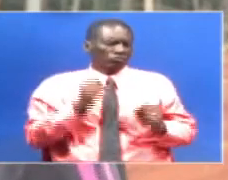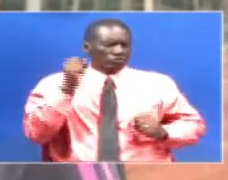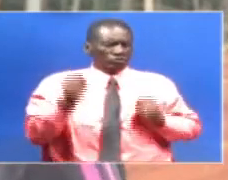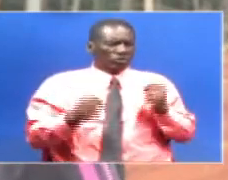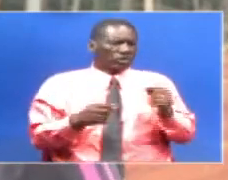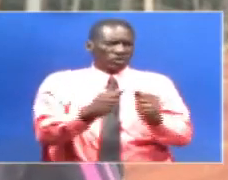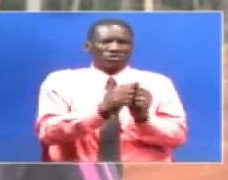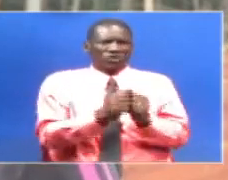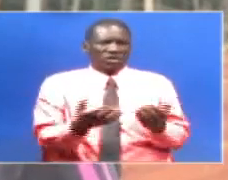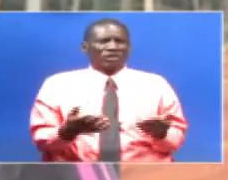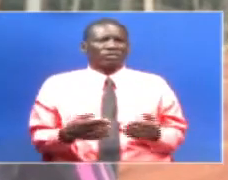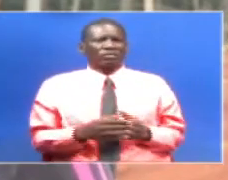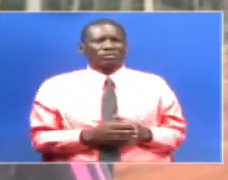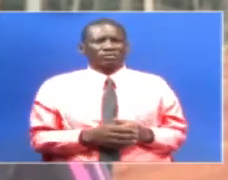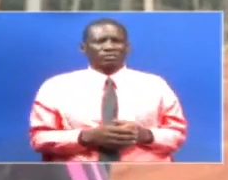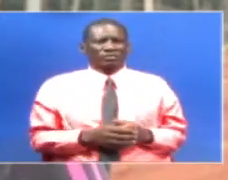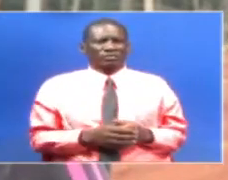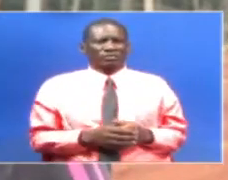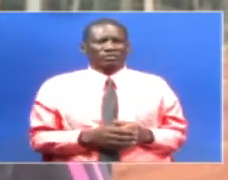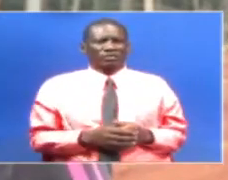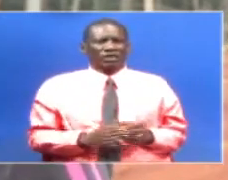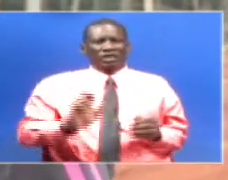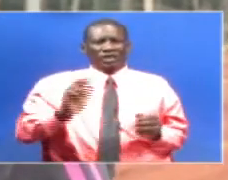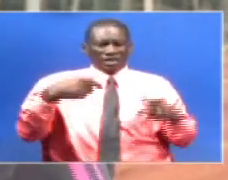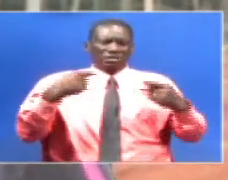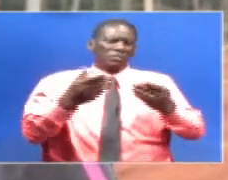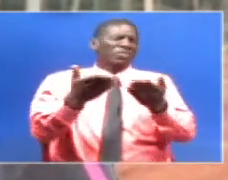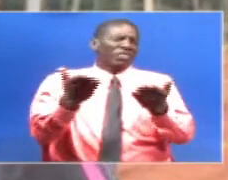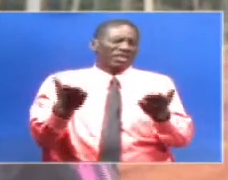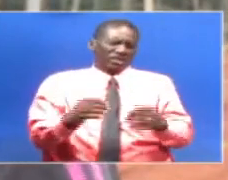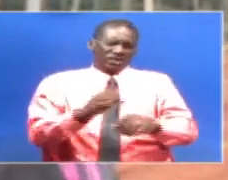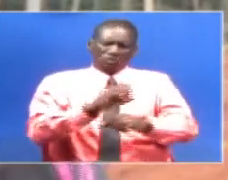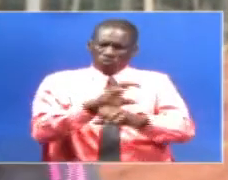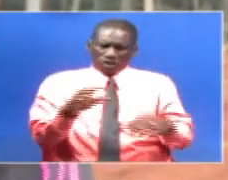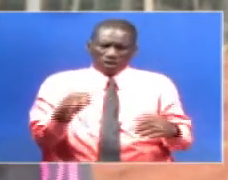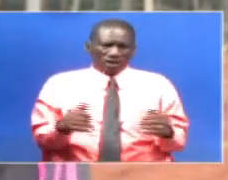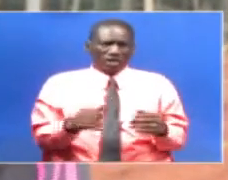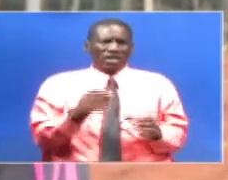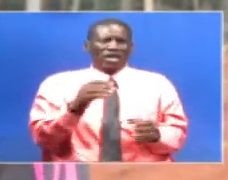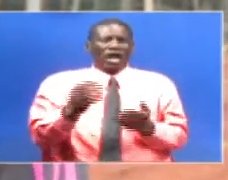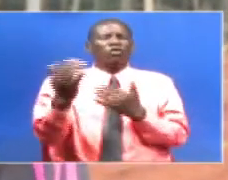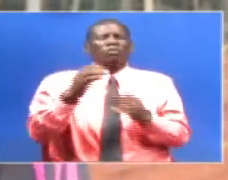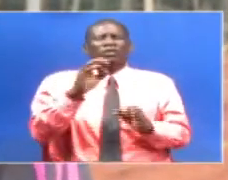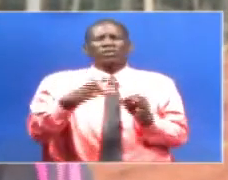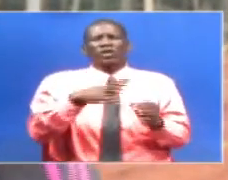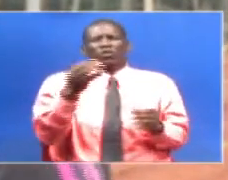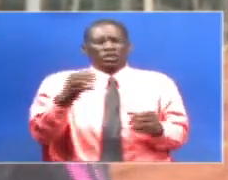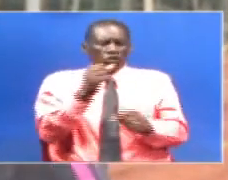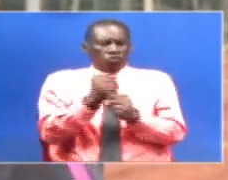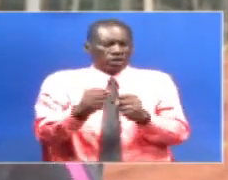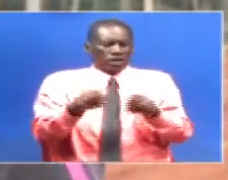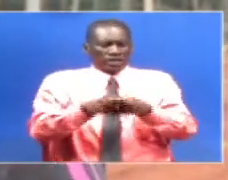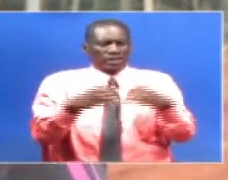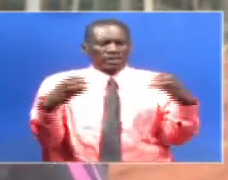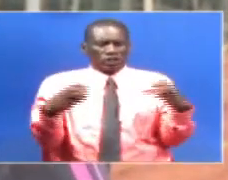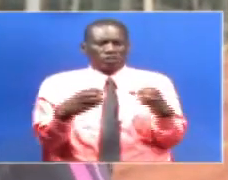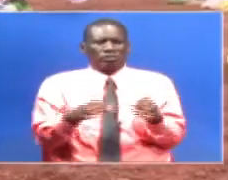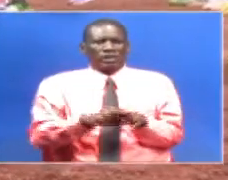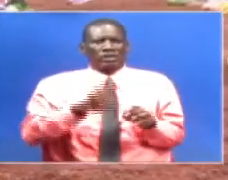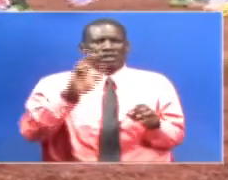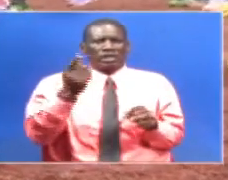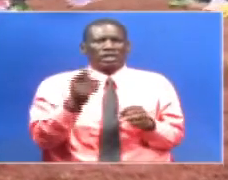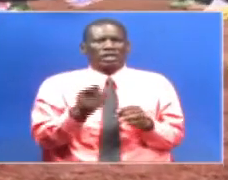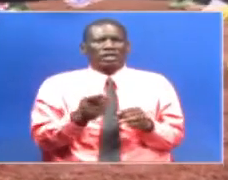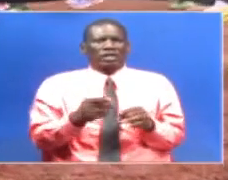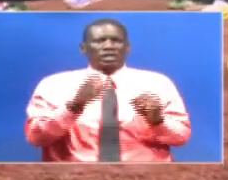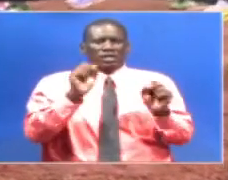nao wa Kenya wenzetu, so I hope wakienda pale wafanye teamwork as Kenya ndio